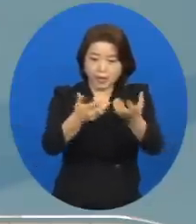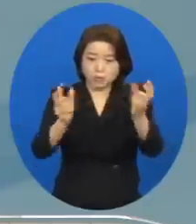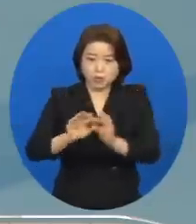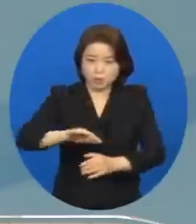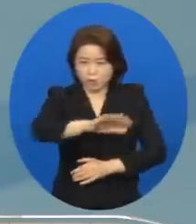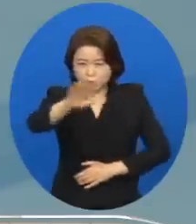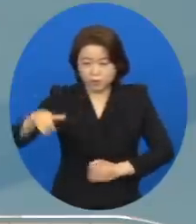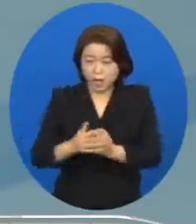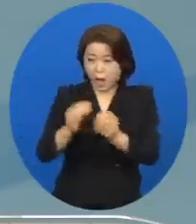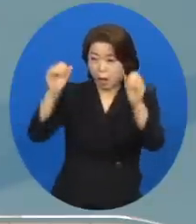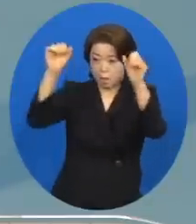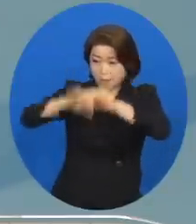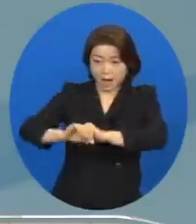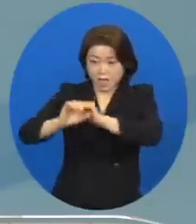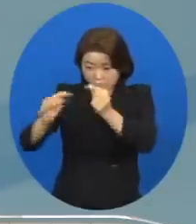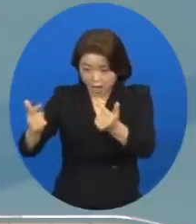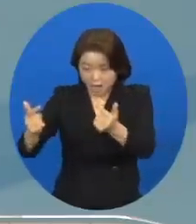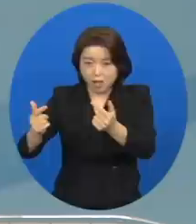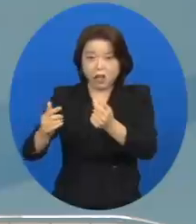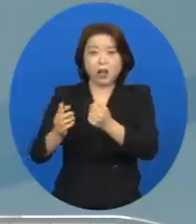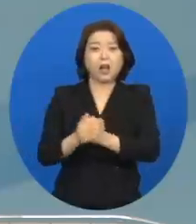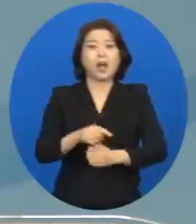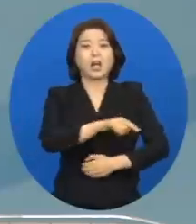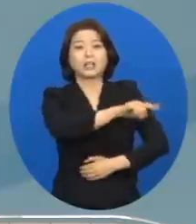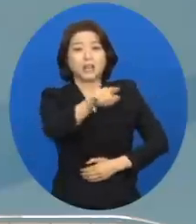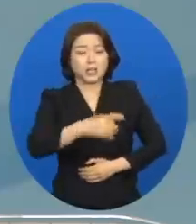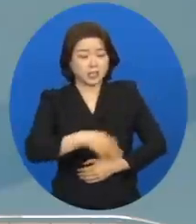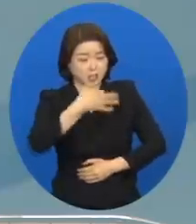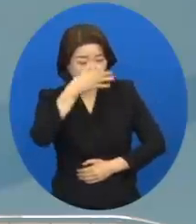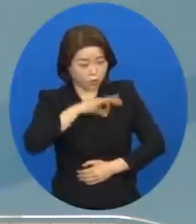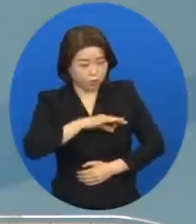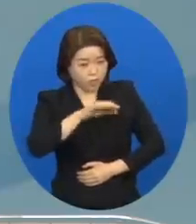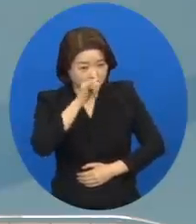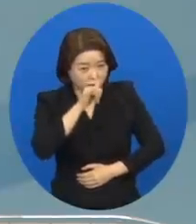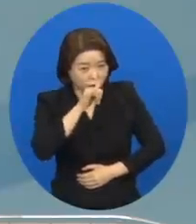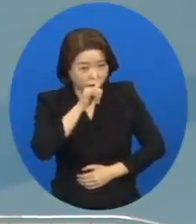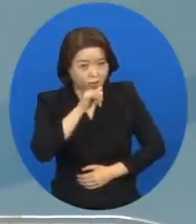전체가 망하지 않는 것이 당신들에게